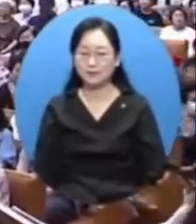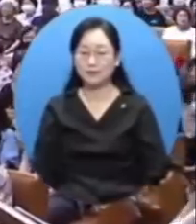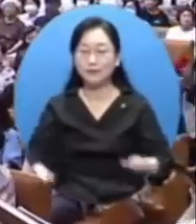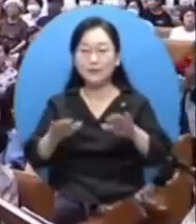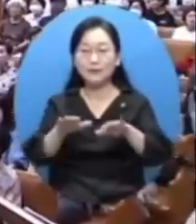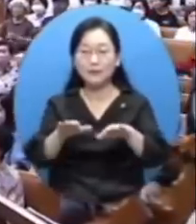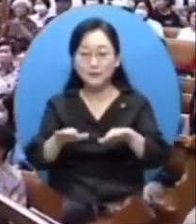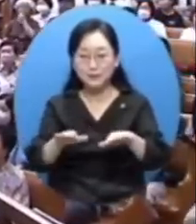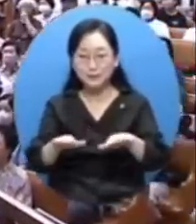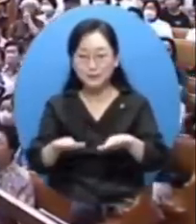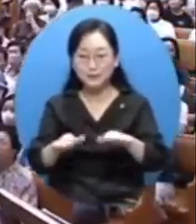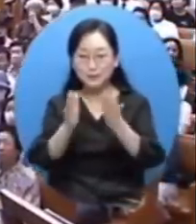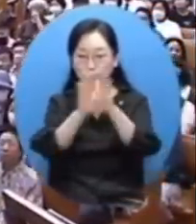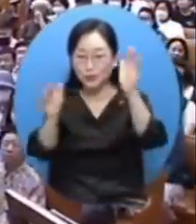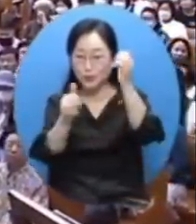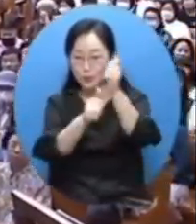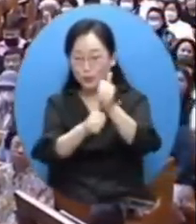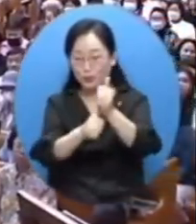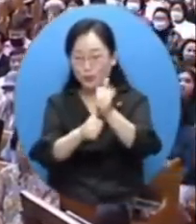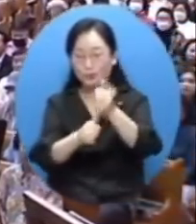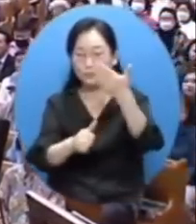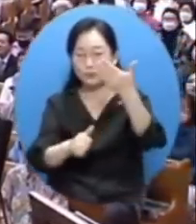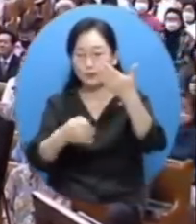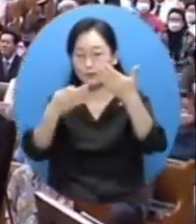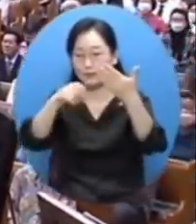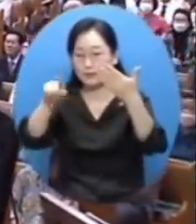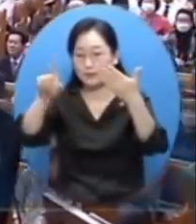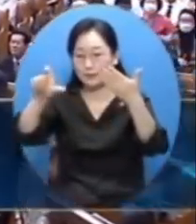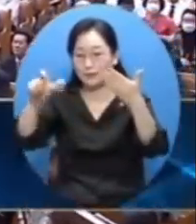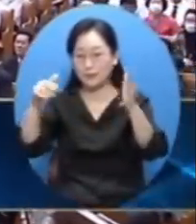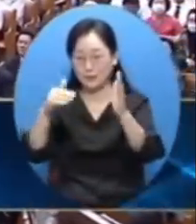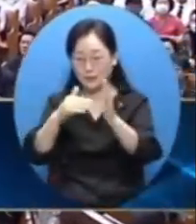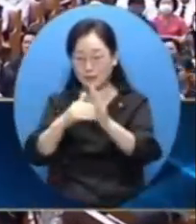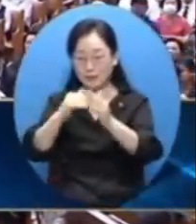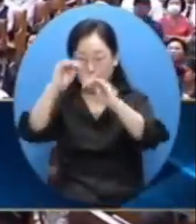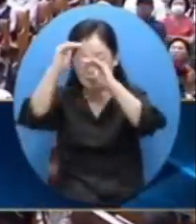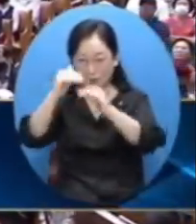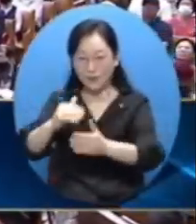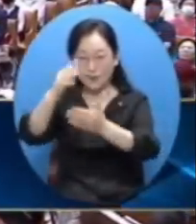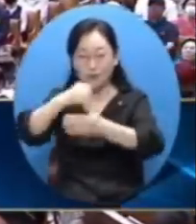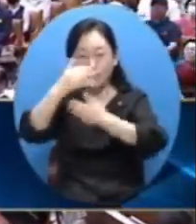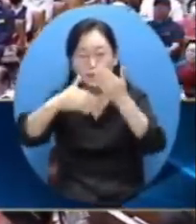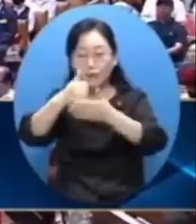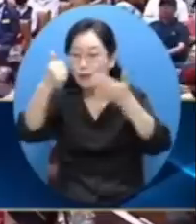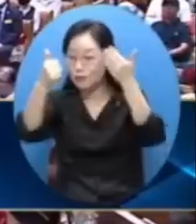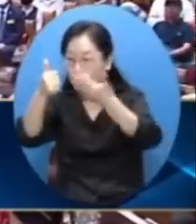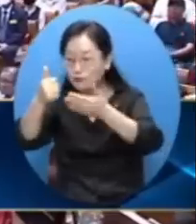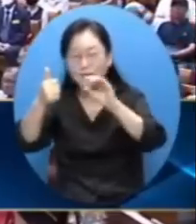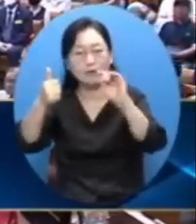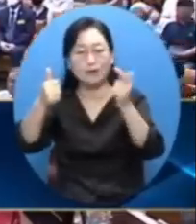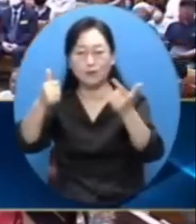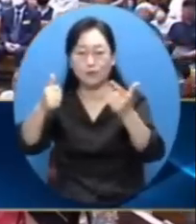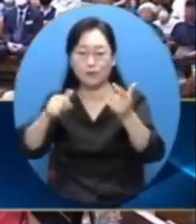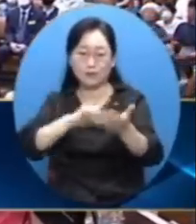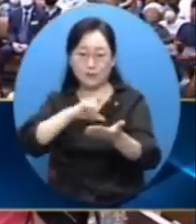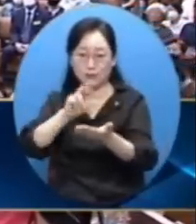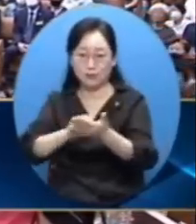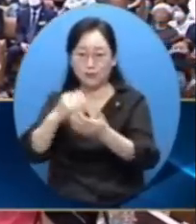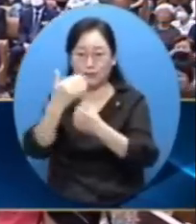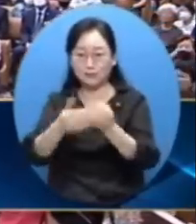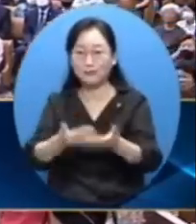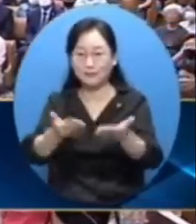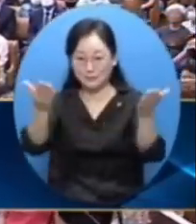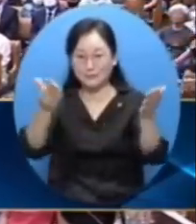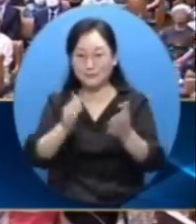오늘은 여호수아서 9장 14절 15절을 본문으로 하여 하나님께 묻지 아니하고 이 같은 제목으로 함께 말씀의 은혜를